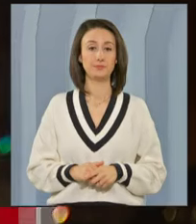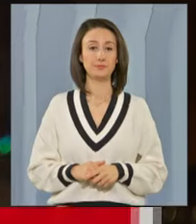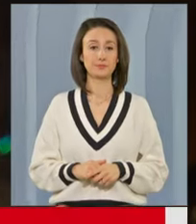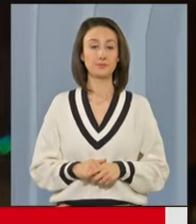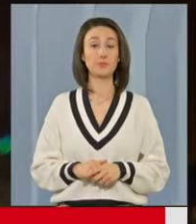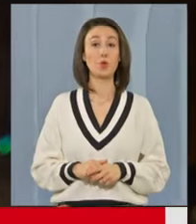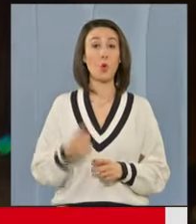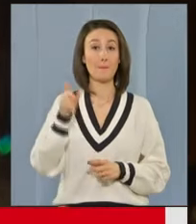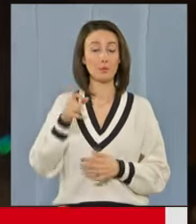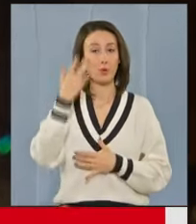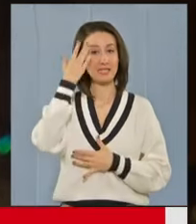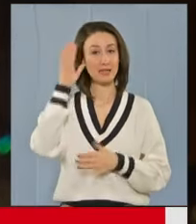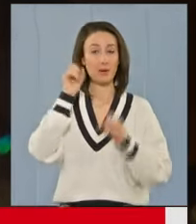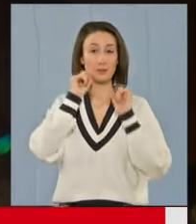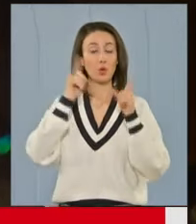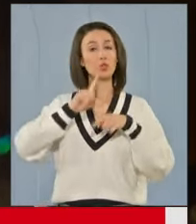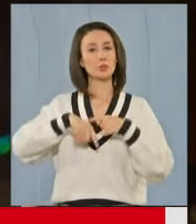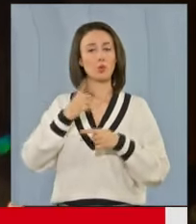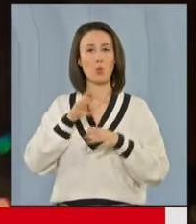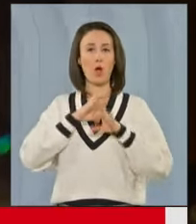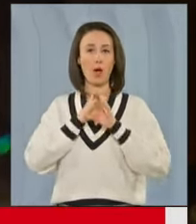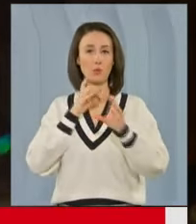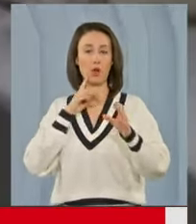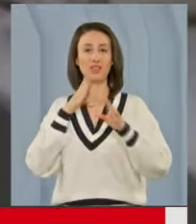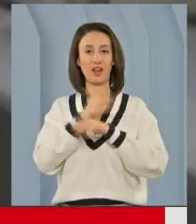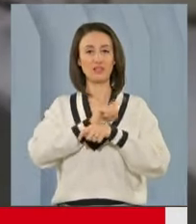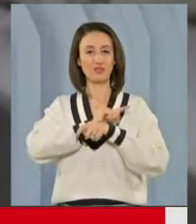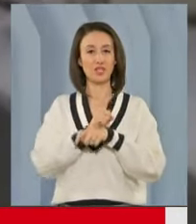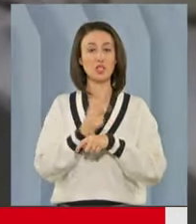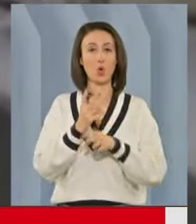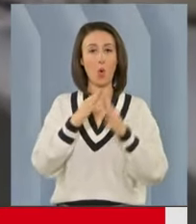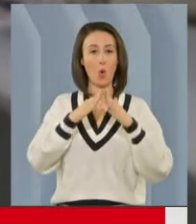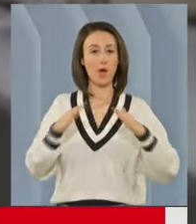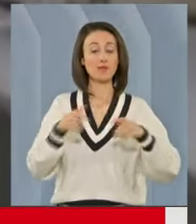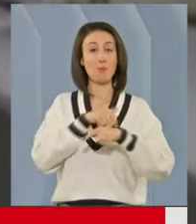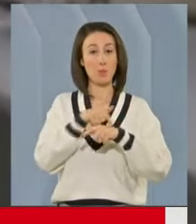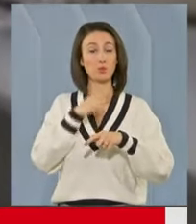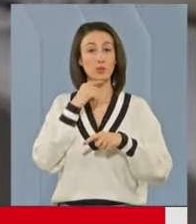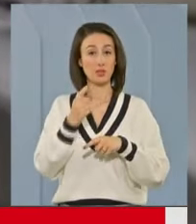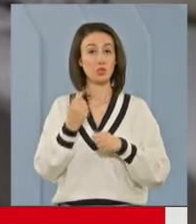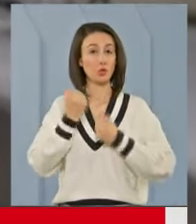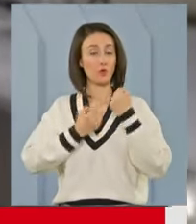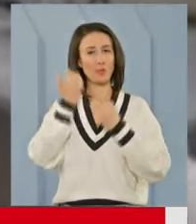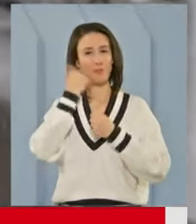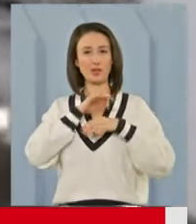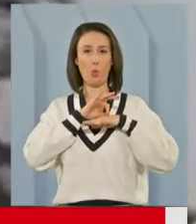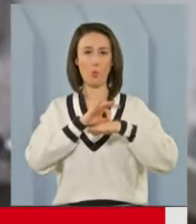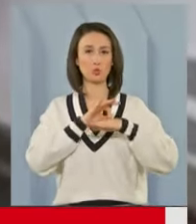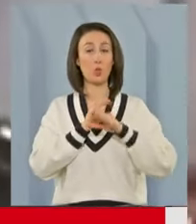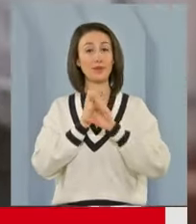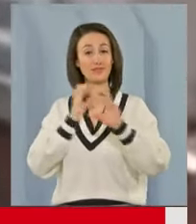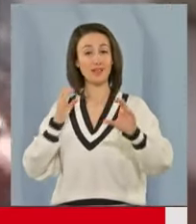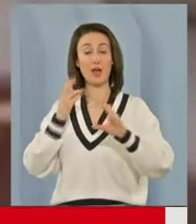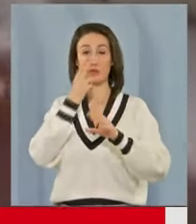iar o persoană a scăpat ca prin minune După ce un camion a intrat cu viteză în două case momentul în care șoferul pierde controlul firului